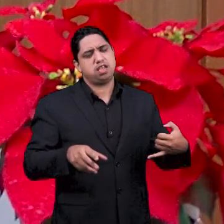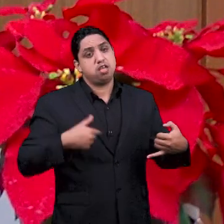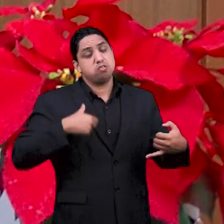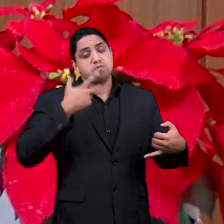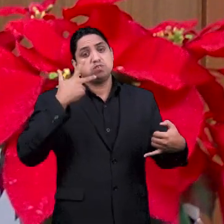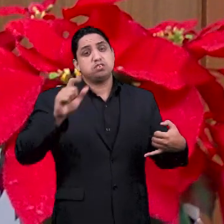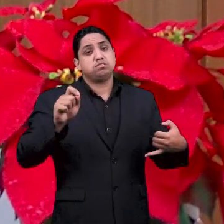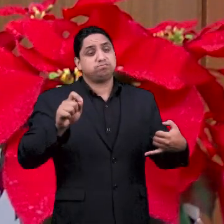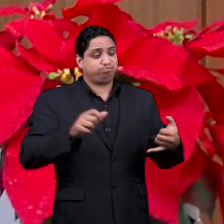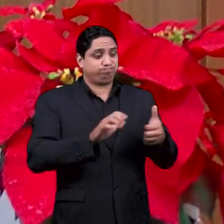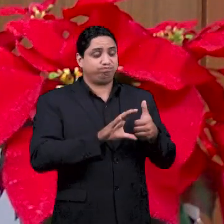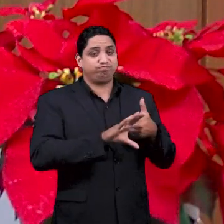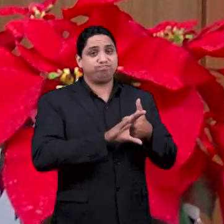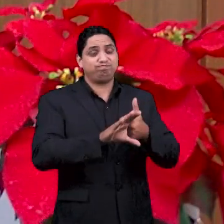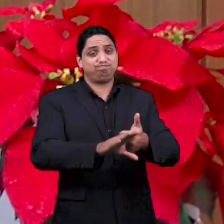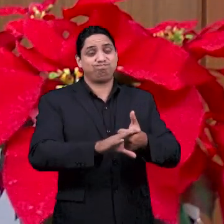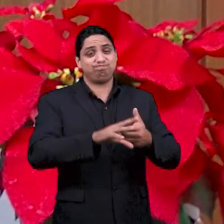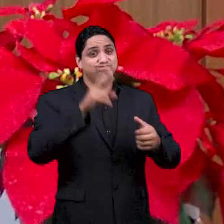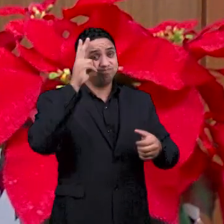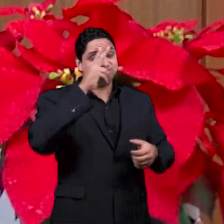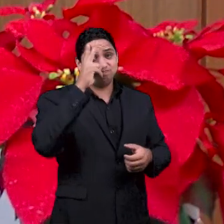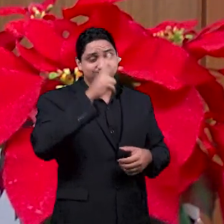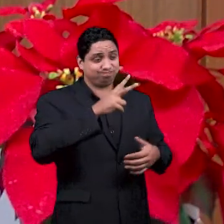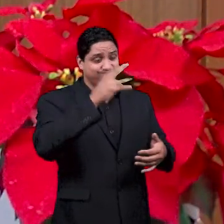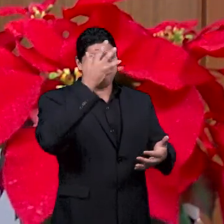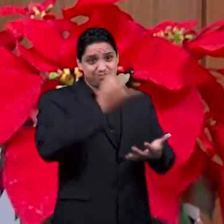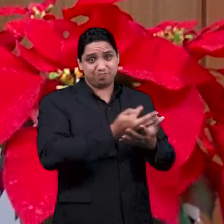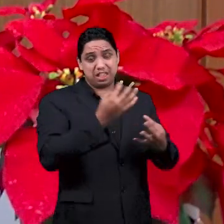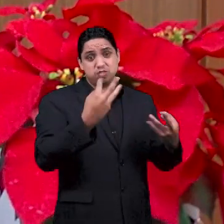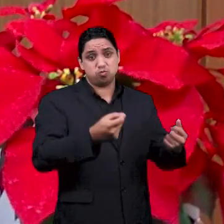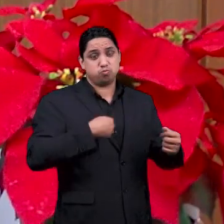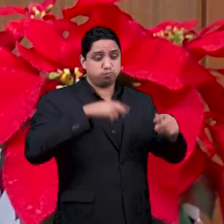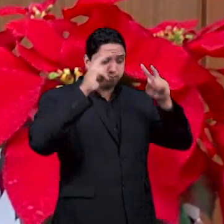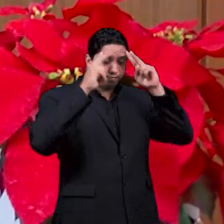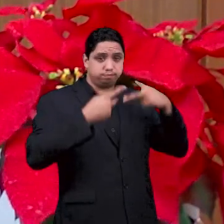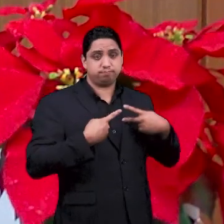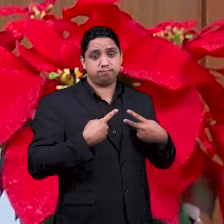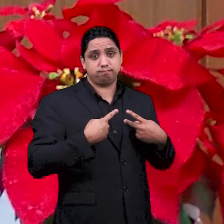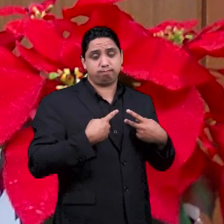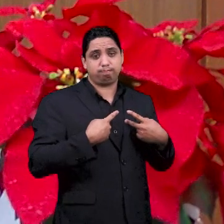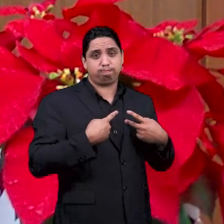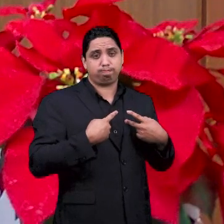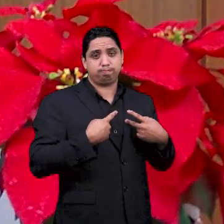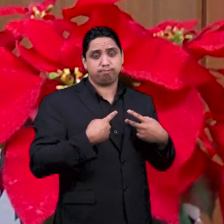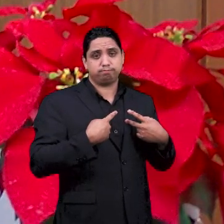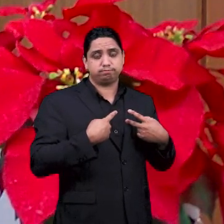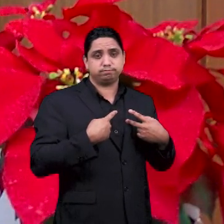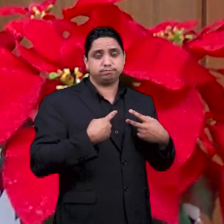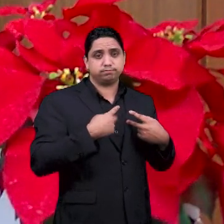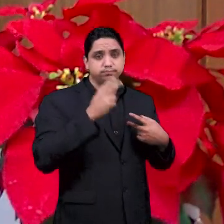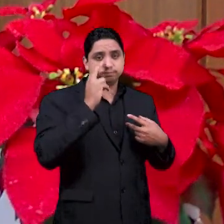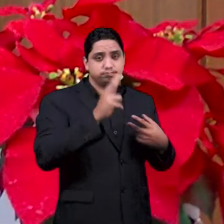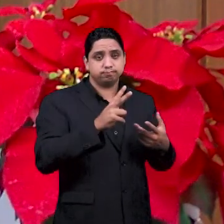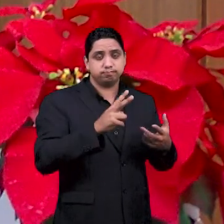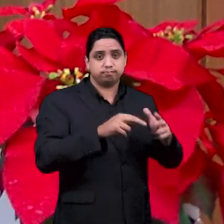говорю о христианстве историческом, где вера в материальное, в то, что ты видишь.